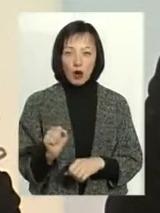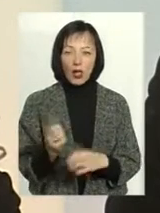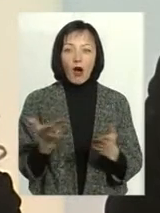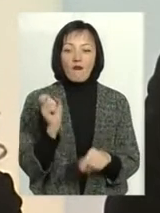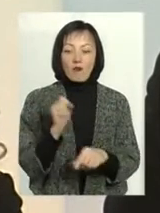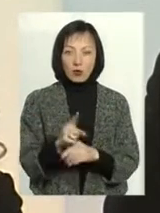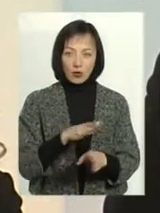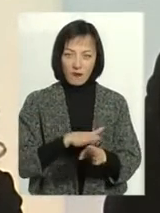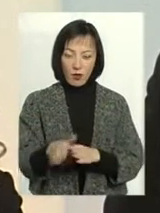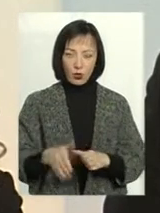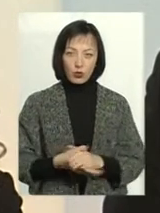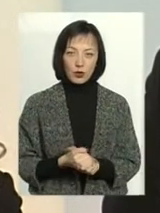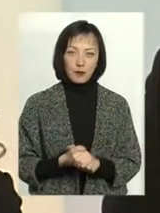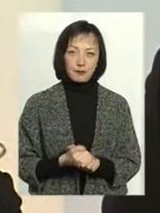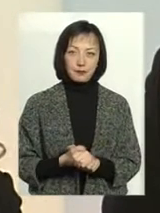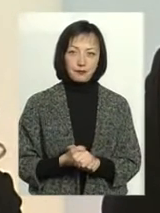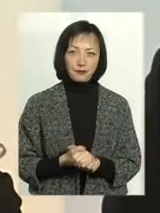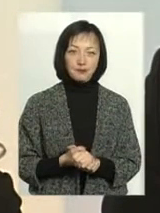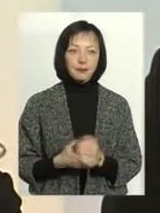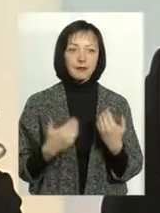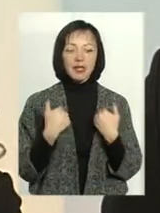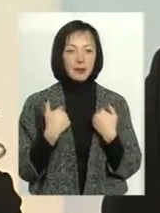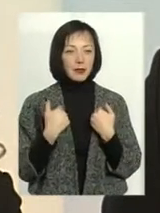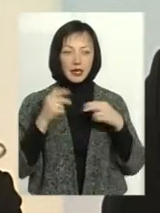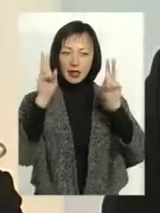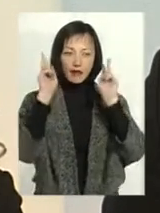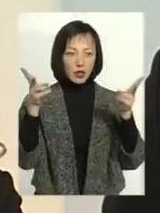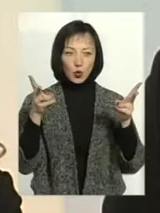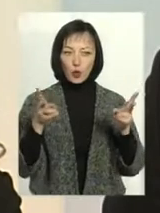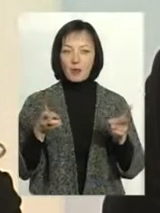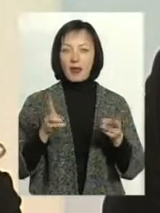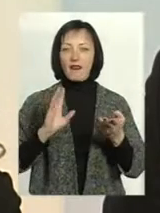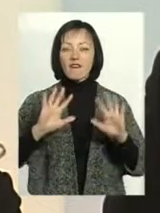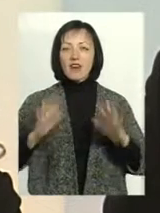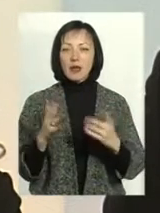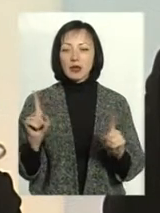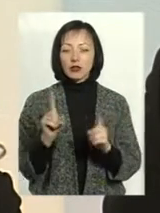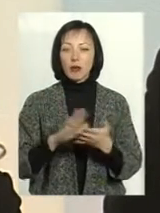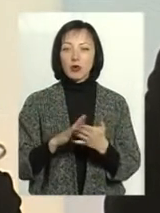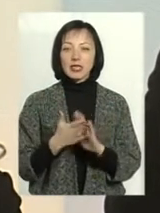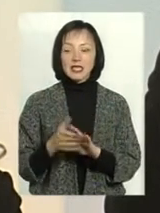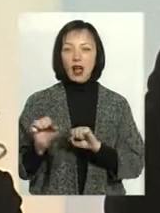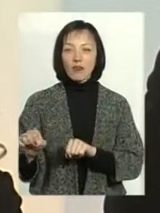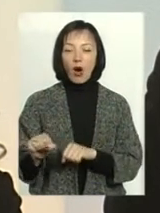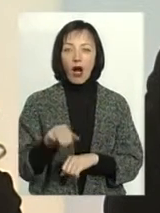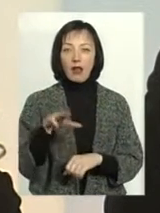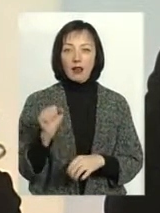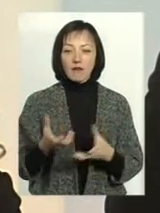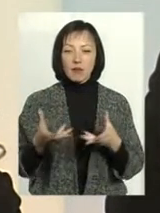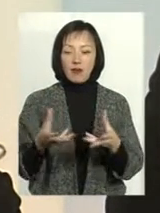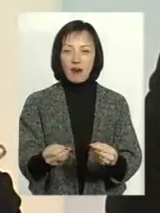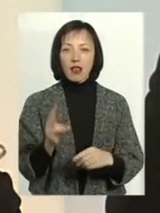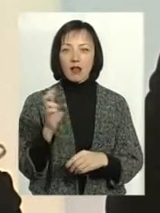саму функцію вона виконує. Мені невідомі випадки, щоб позиція адвоката якимось чином впливала